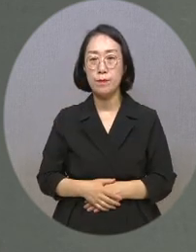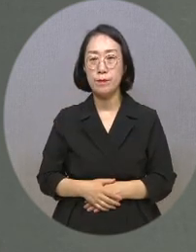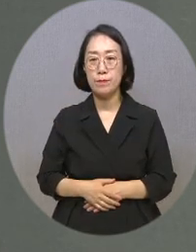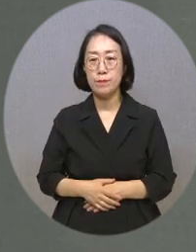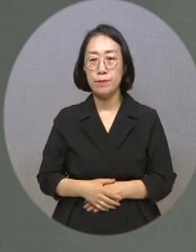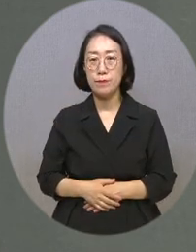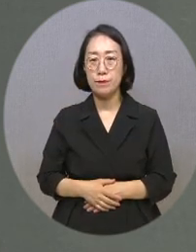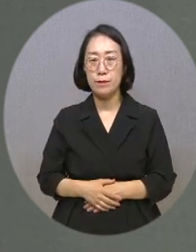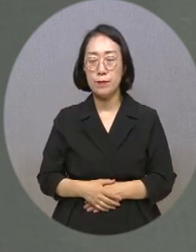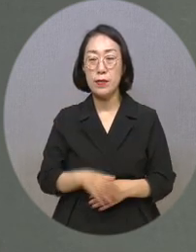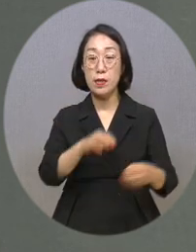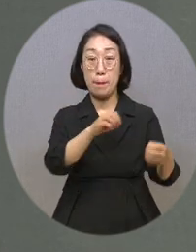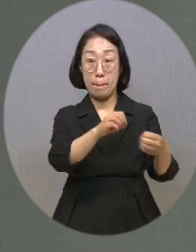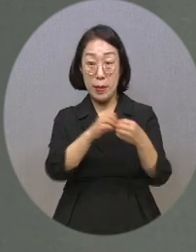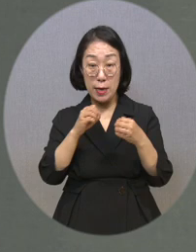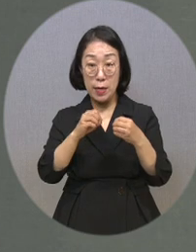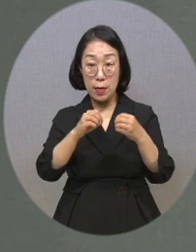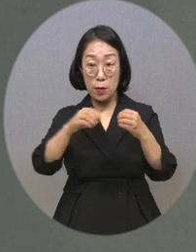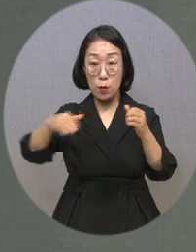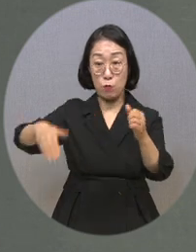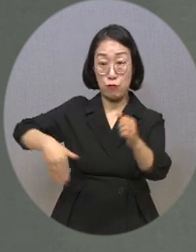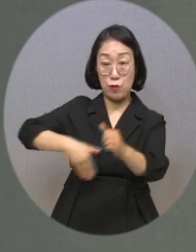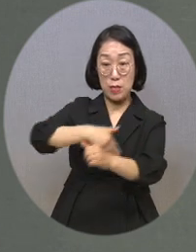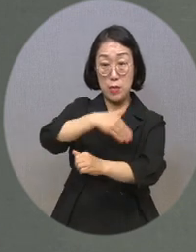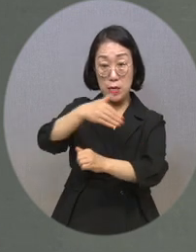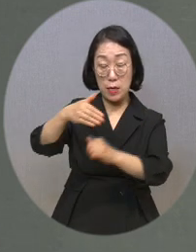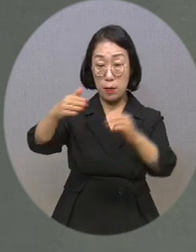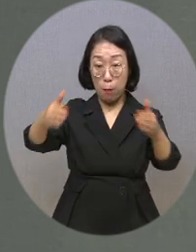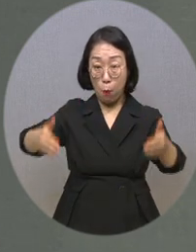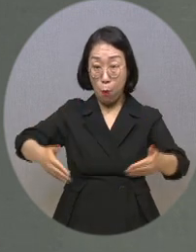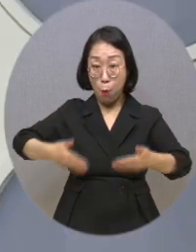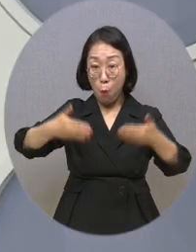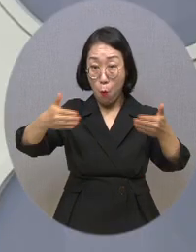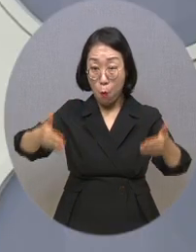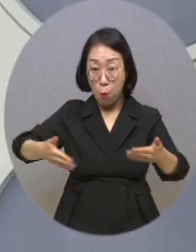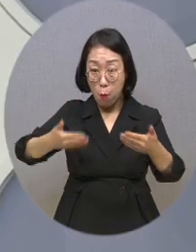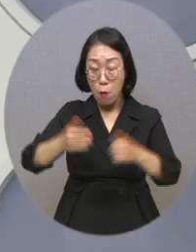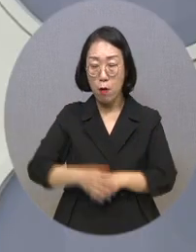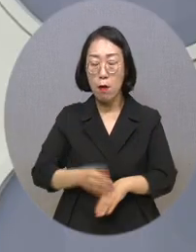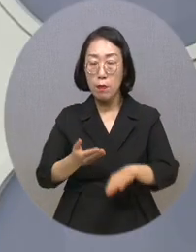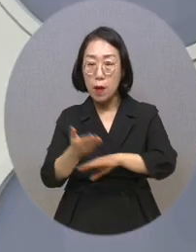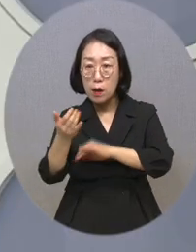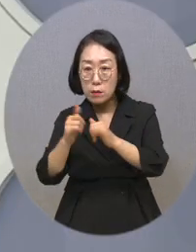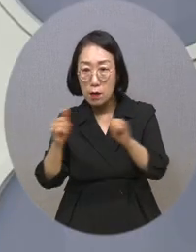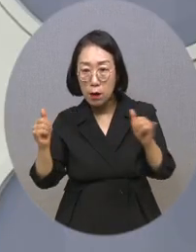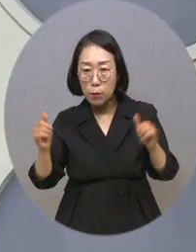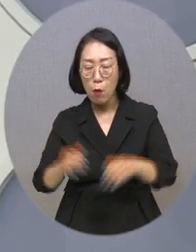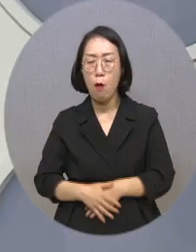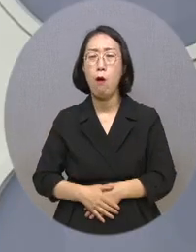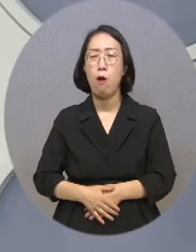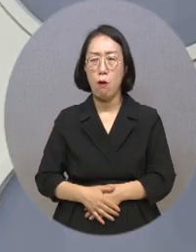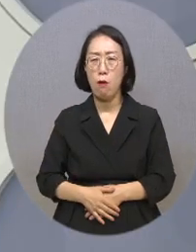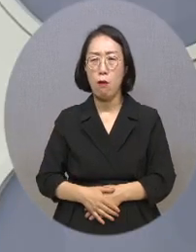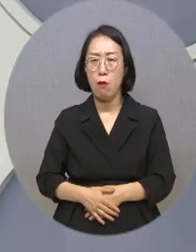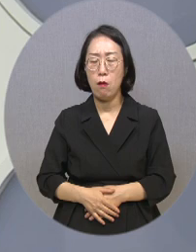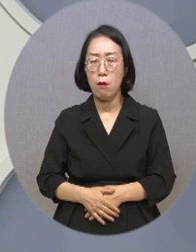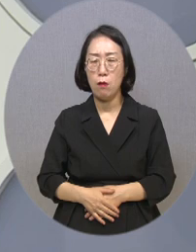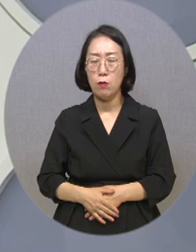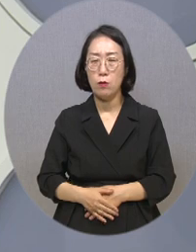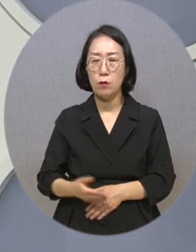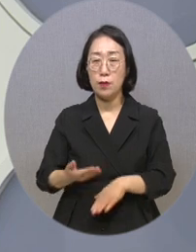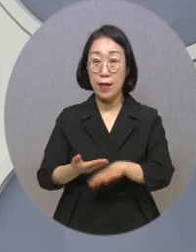그 여파 분위기. 네. 그걸 이제. 그거를 이제 미국에 있는 사람들도 자기네도 레인맨